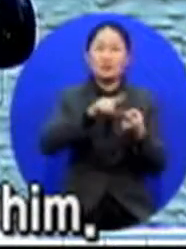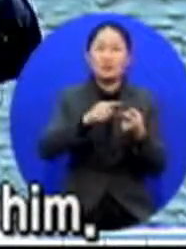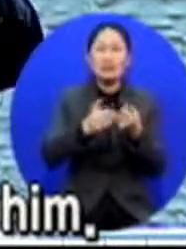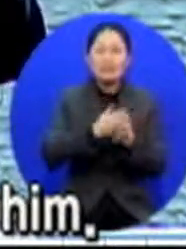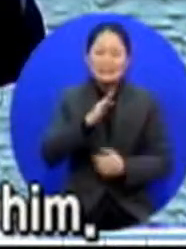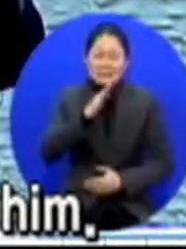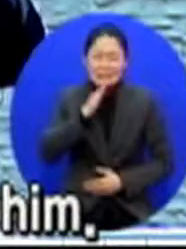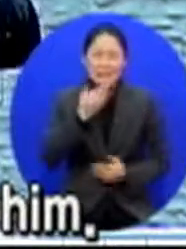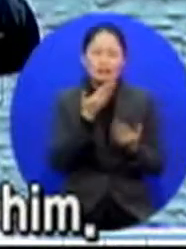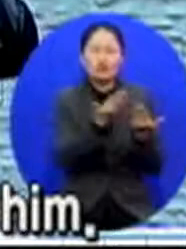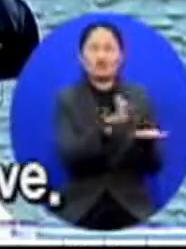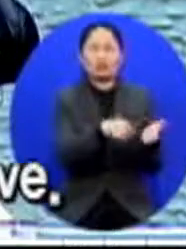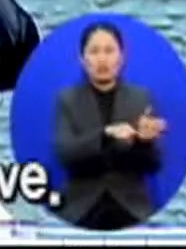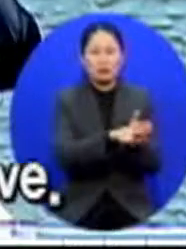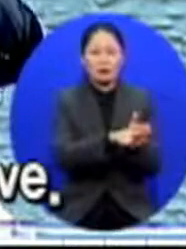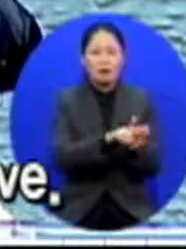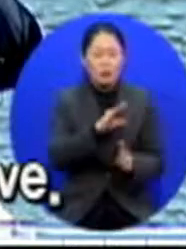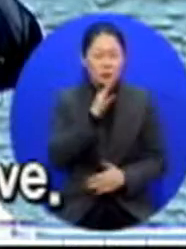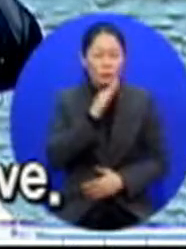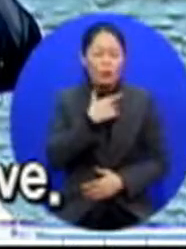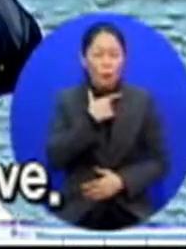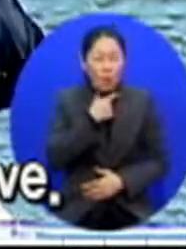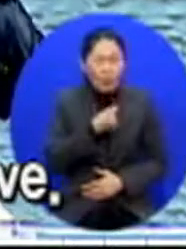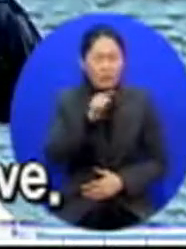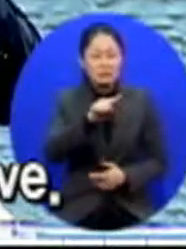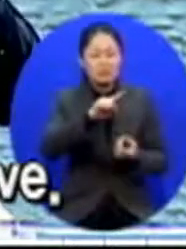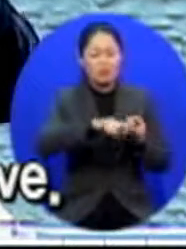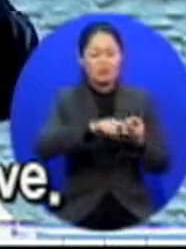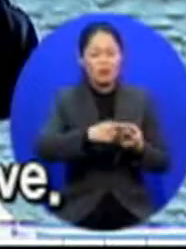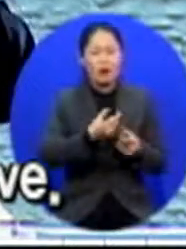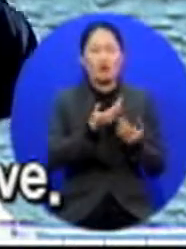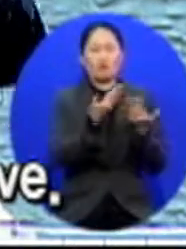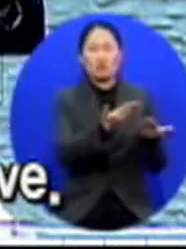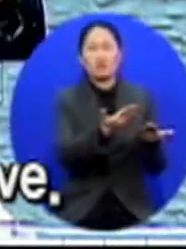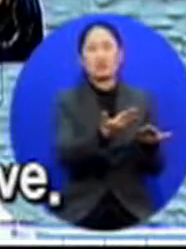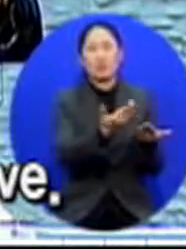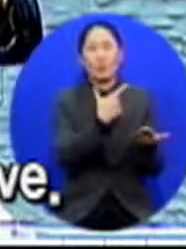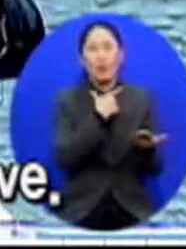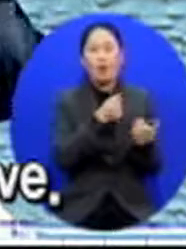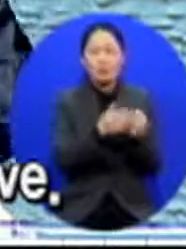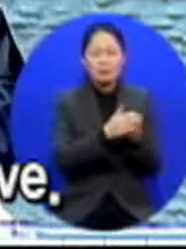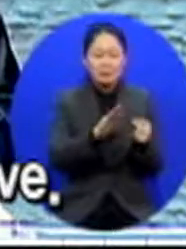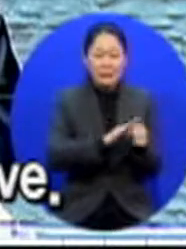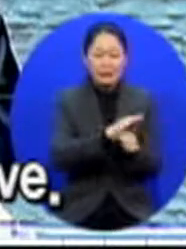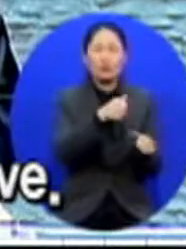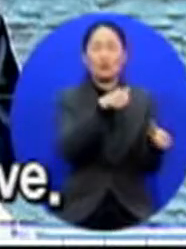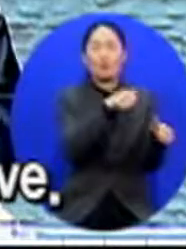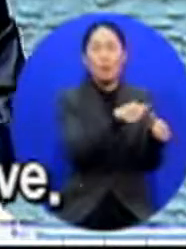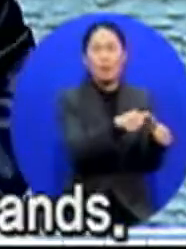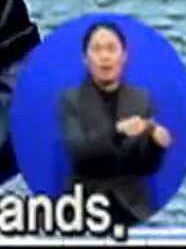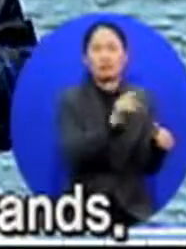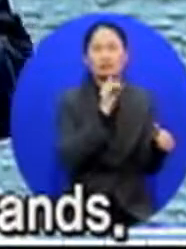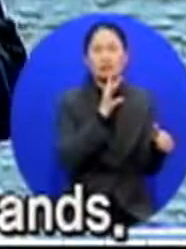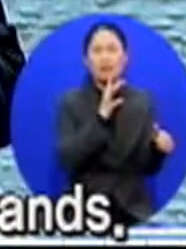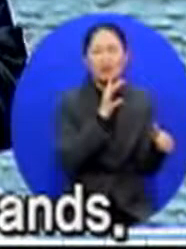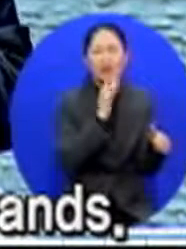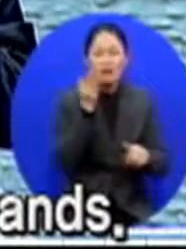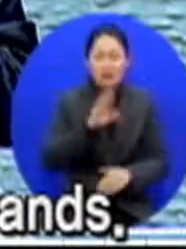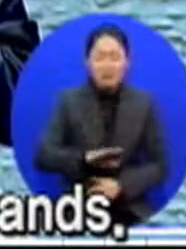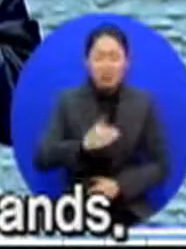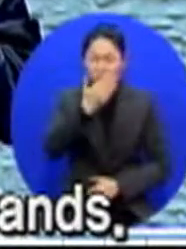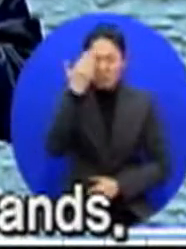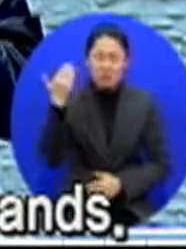주시려고 그거 정말 원하는 그것을 얻게 해 주시려고 사람으로 건 면 해 주신 거예요 그런데 이 부자